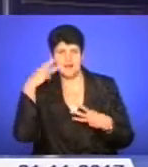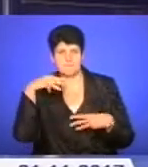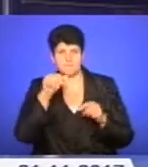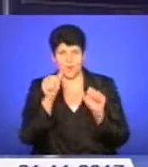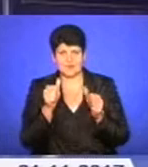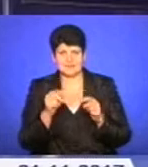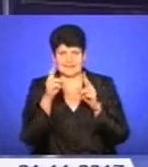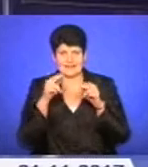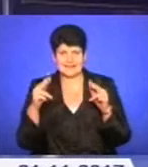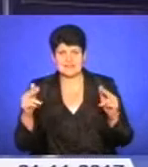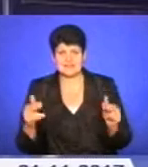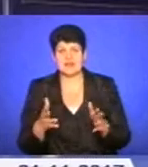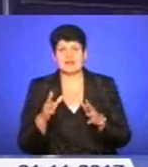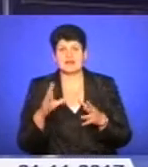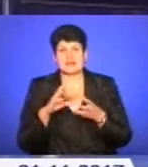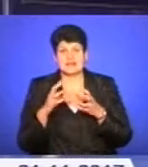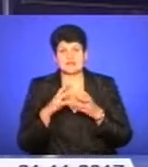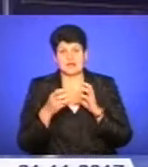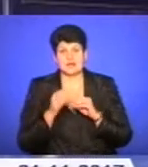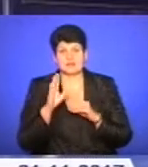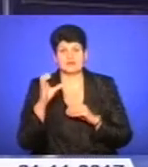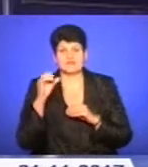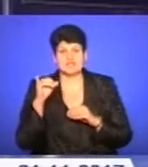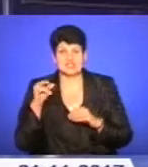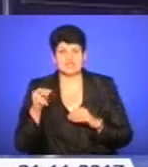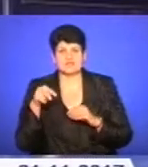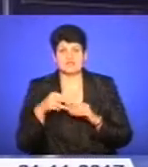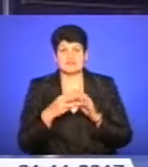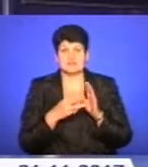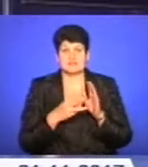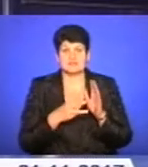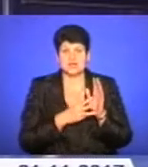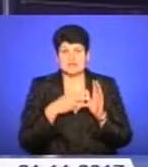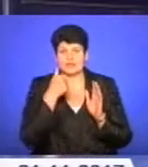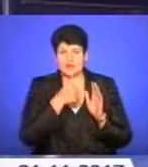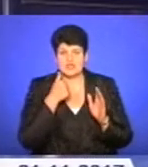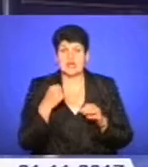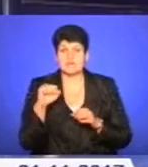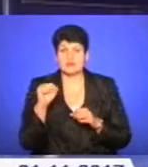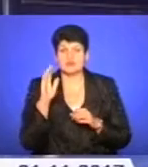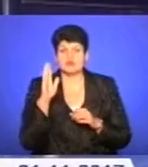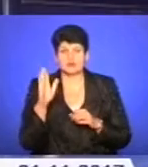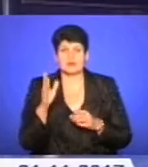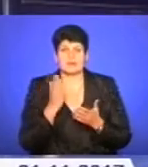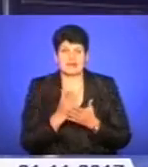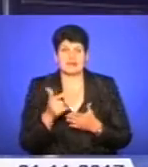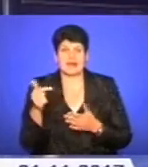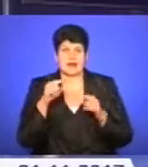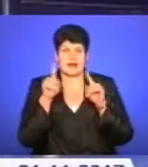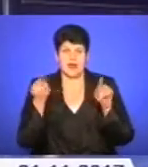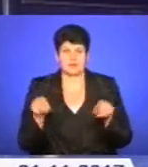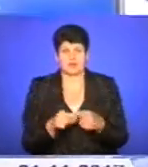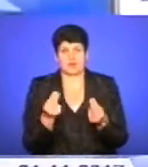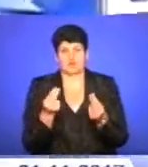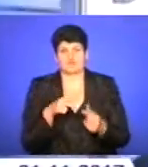серцем». Результати оголосять у січні 2018 року, а переможці відзначать грамотами та грошовими винагородами.